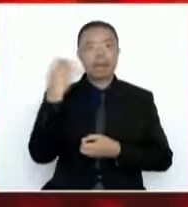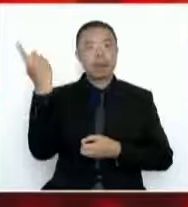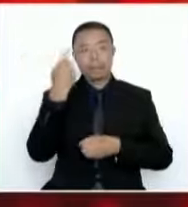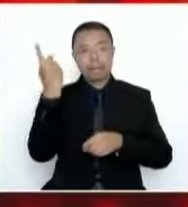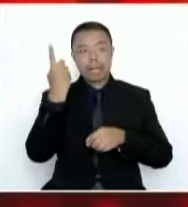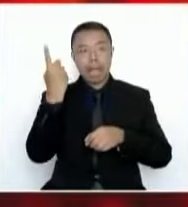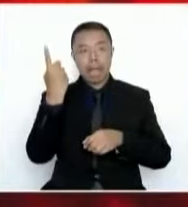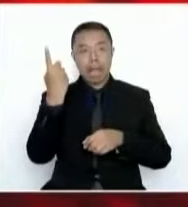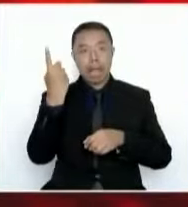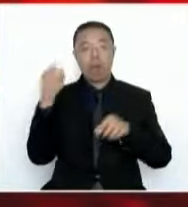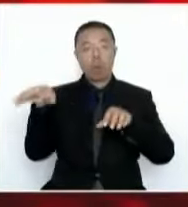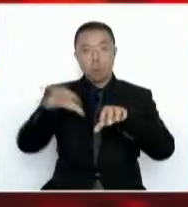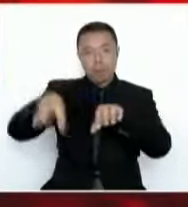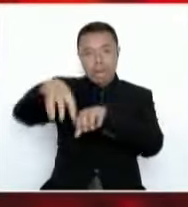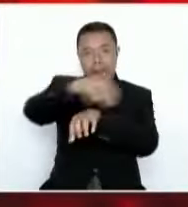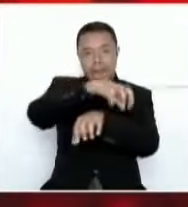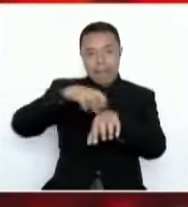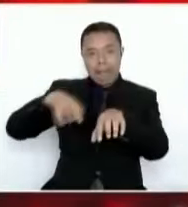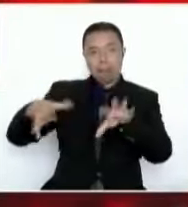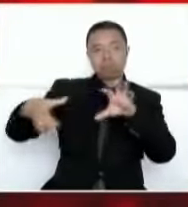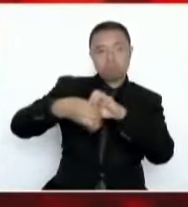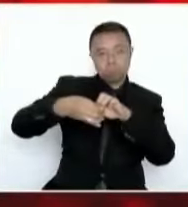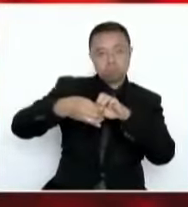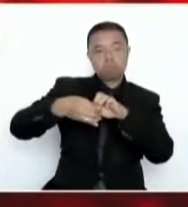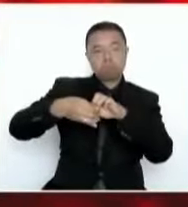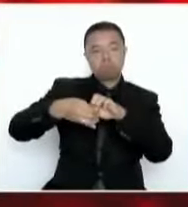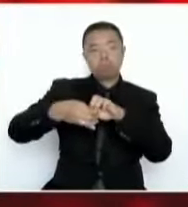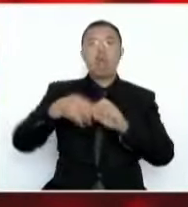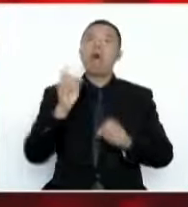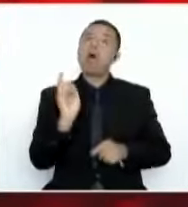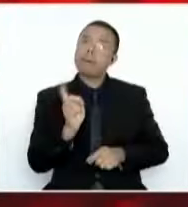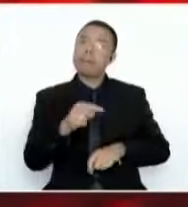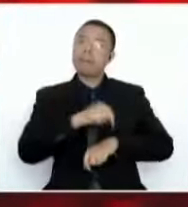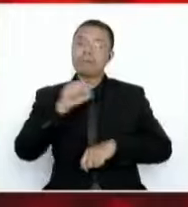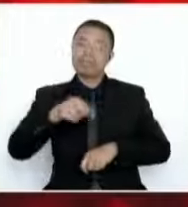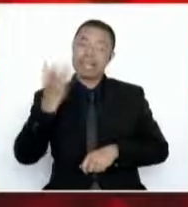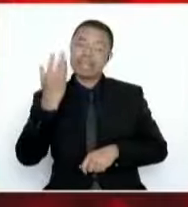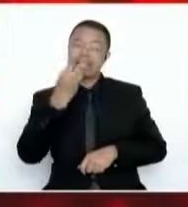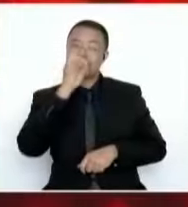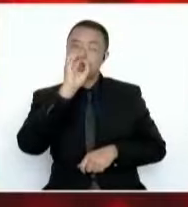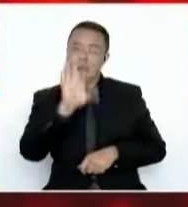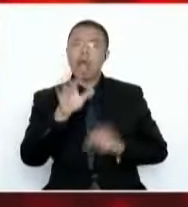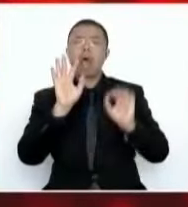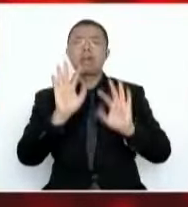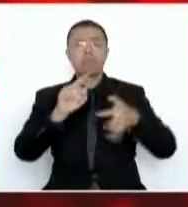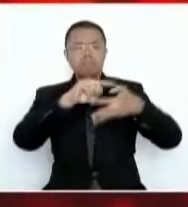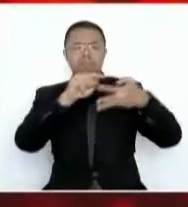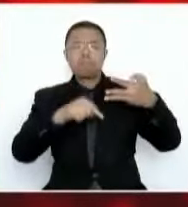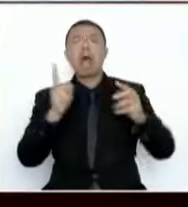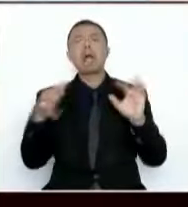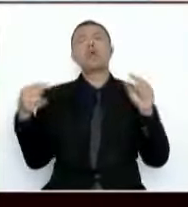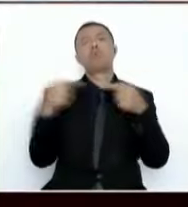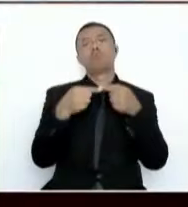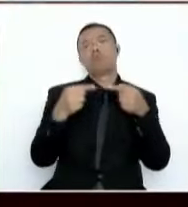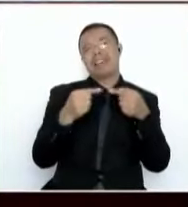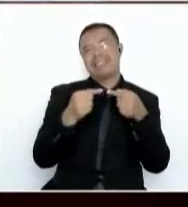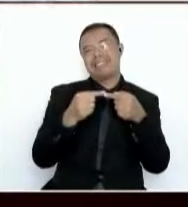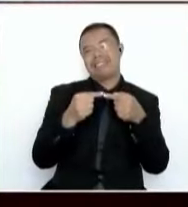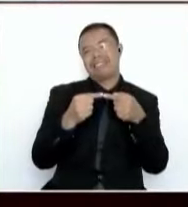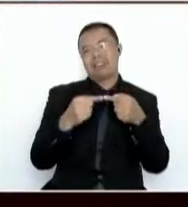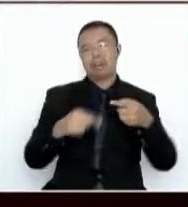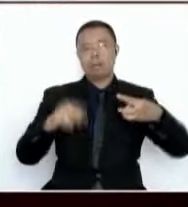ee wilayah-wilayah atau provinsi tetangga karena di sini tadi banyak hal-hal yang sangat bersinggungan satu sama lain